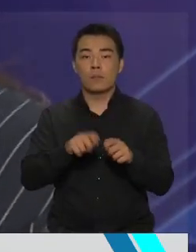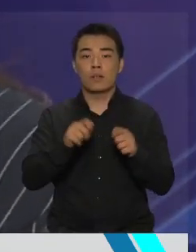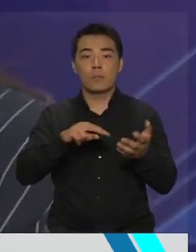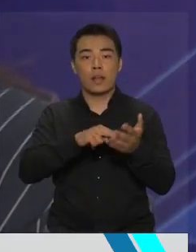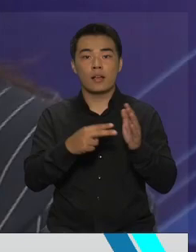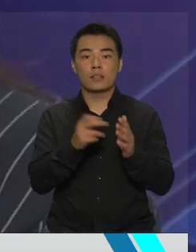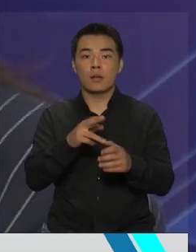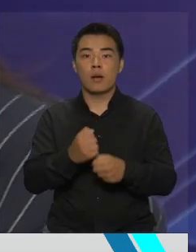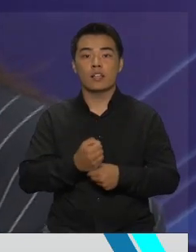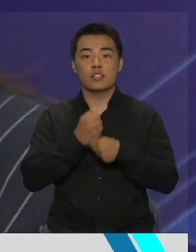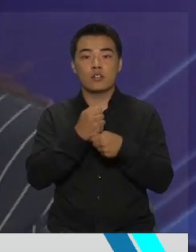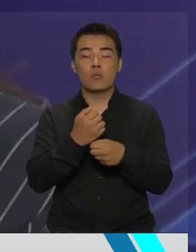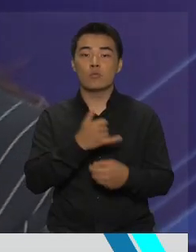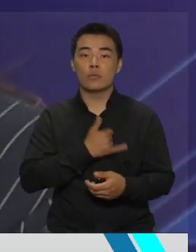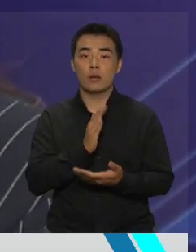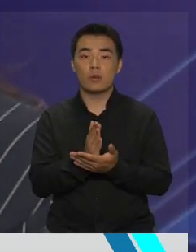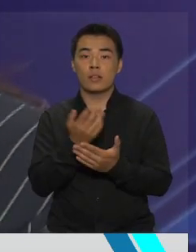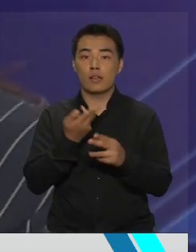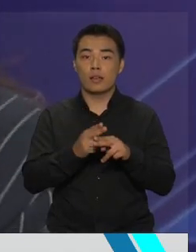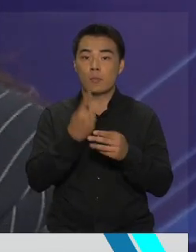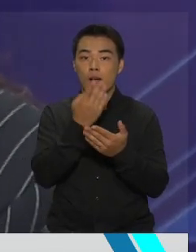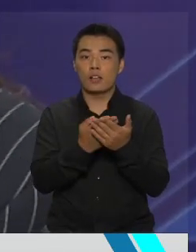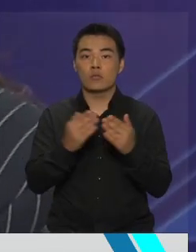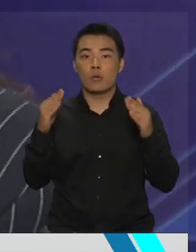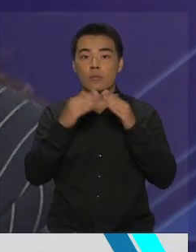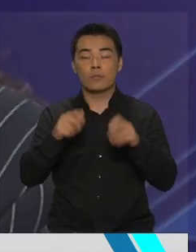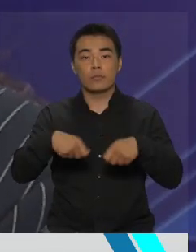программы для поддержки учителей. Одна из них – предоставление жилья.